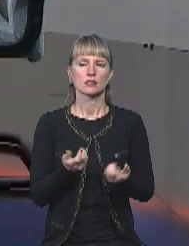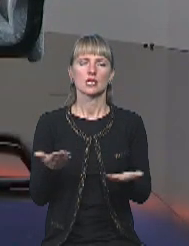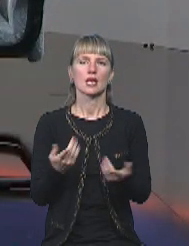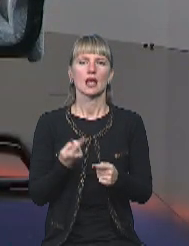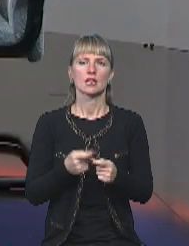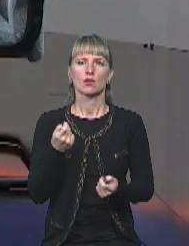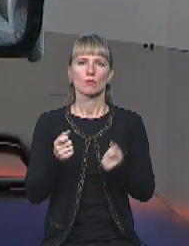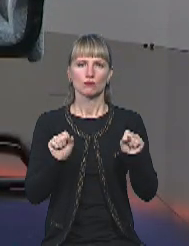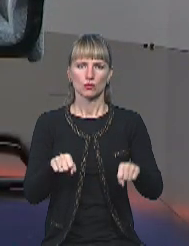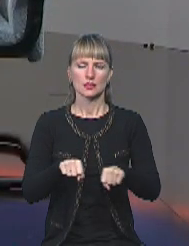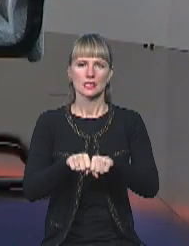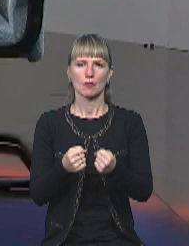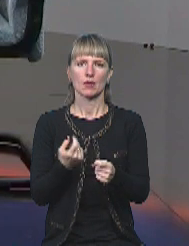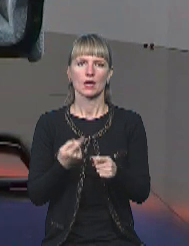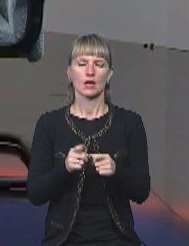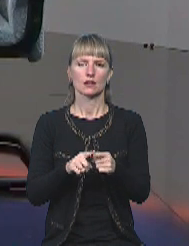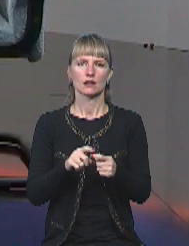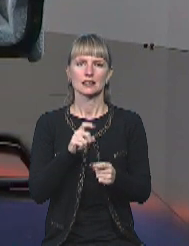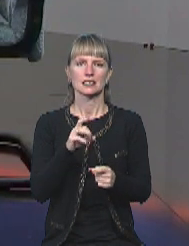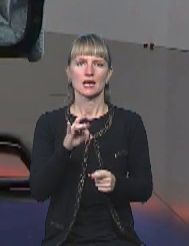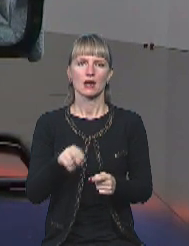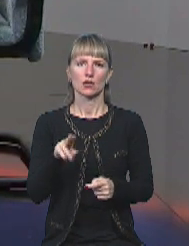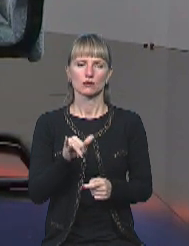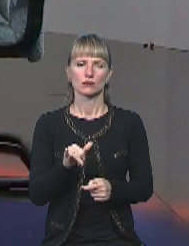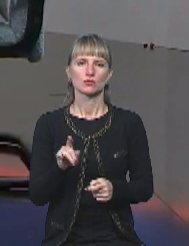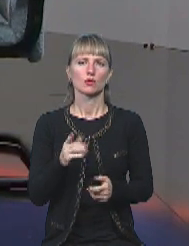нюанси ми можемо зламати цю зраду? І що ми маємо,